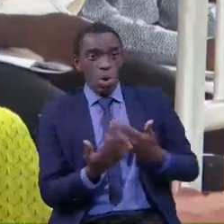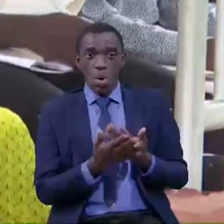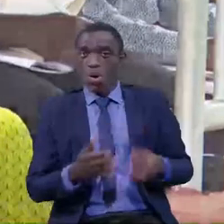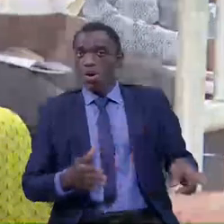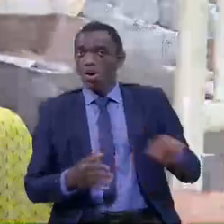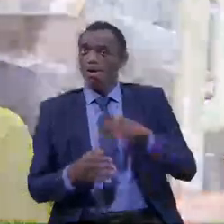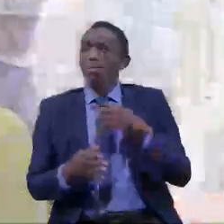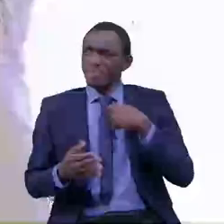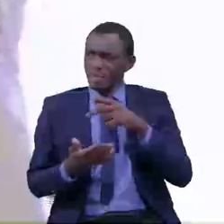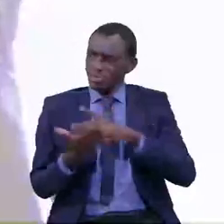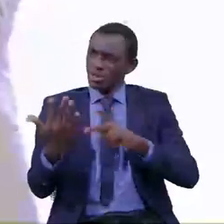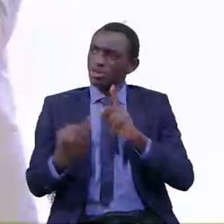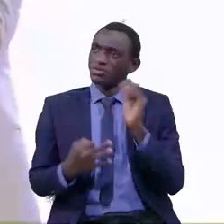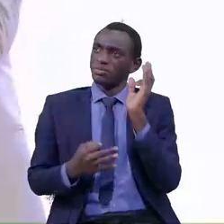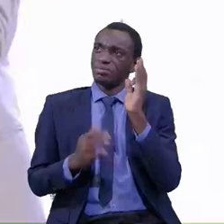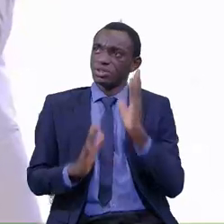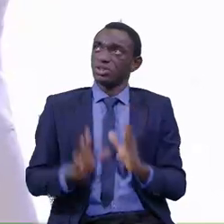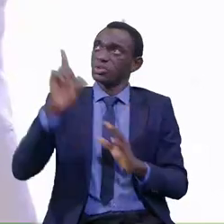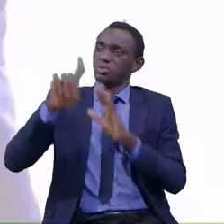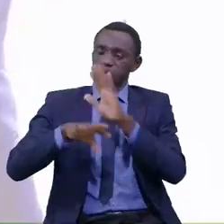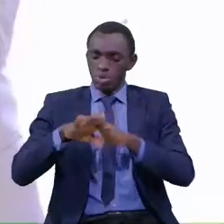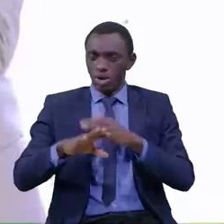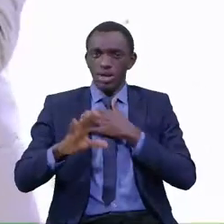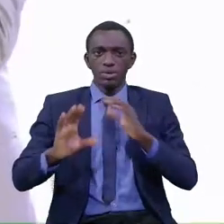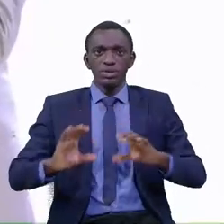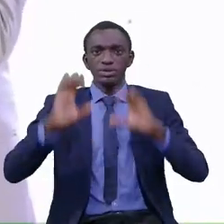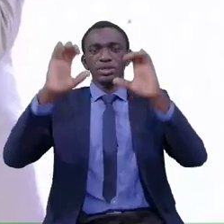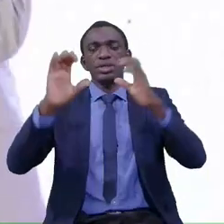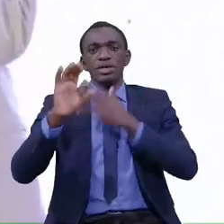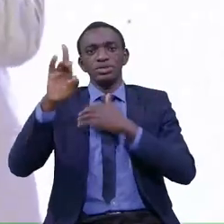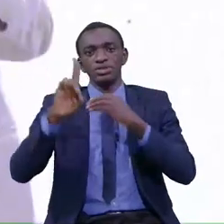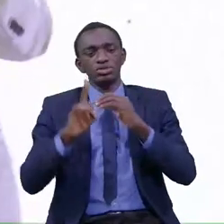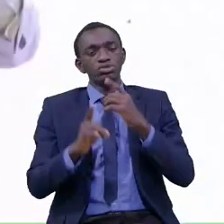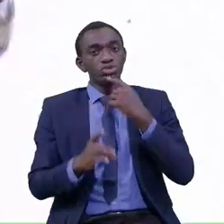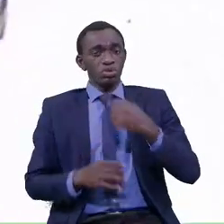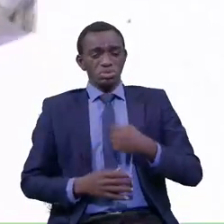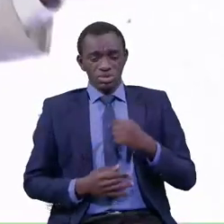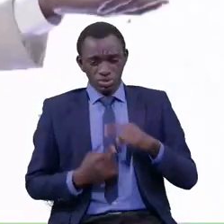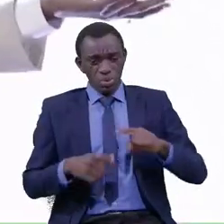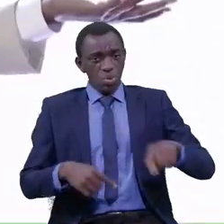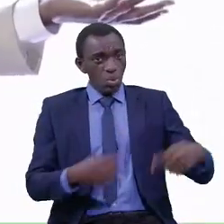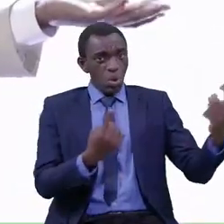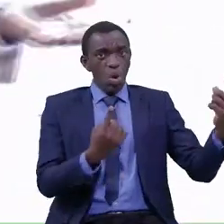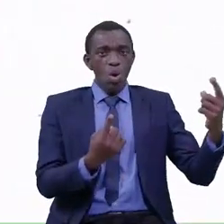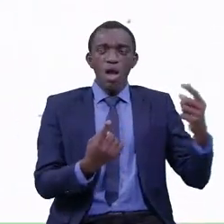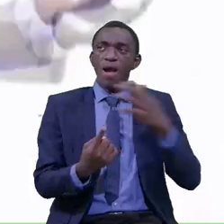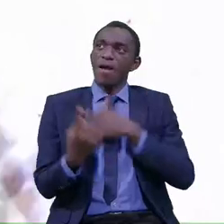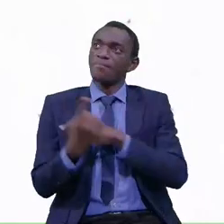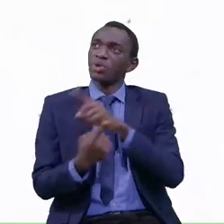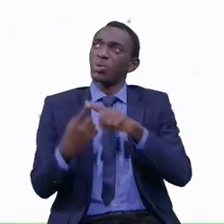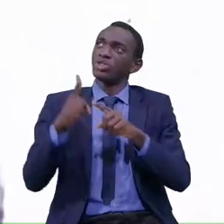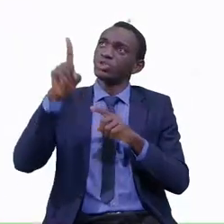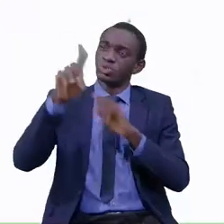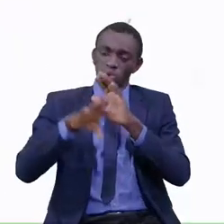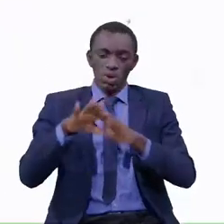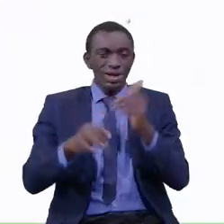que tu as appelés, qui sont consacrés, que tu as commissionnés, et tu m'as dit d'aller. Maintenant,